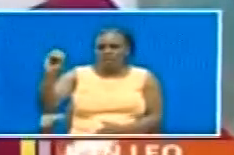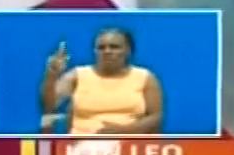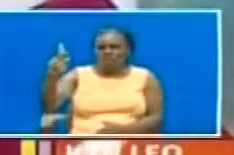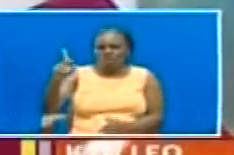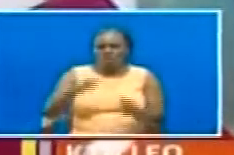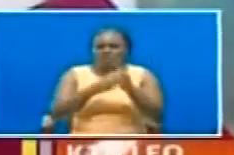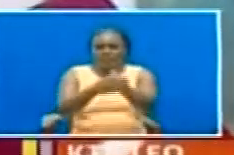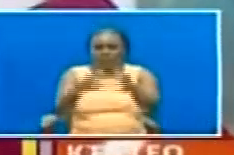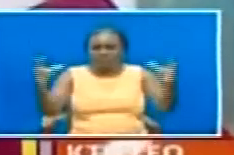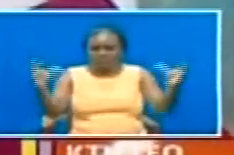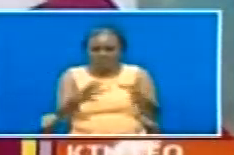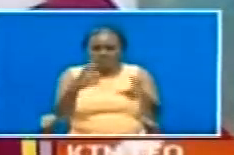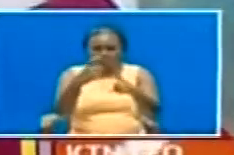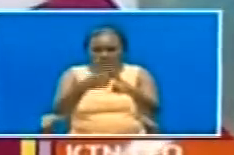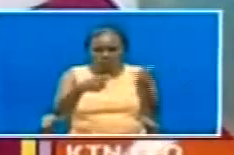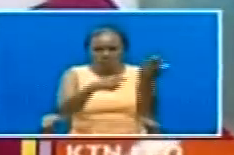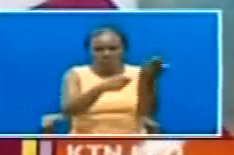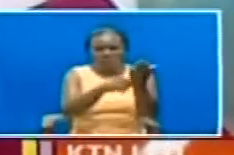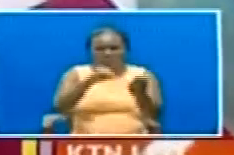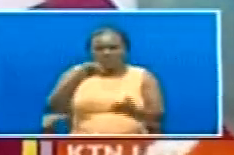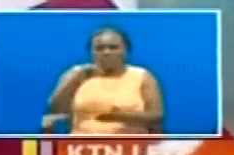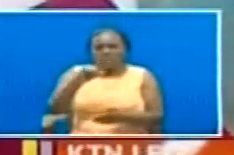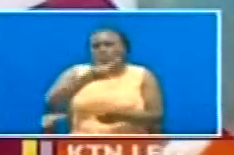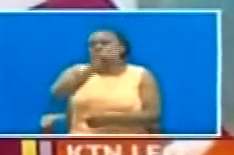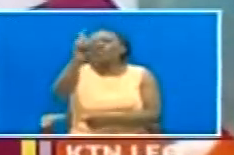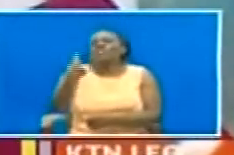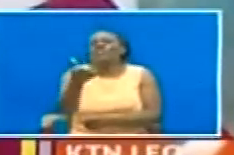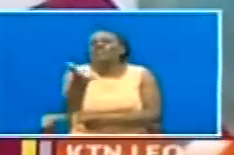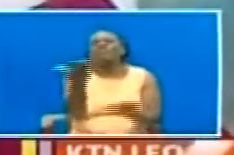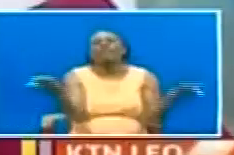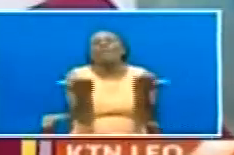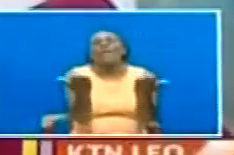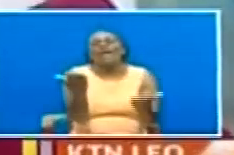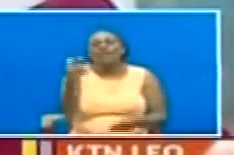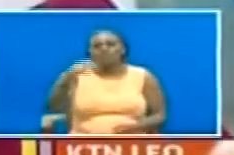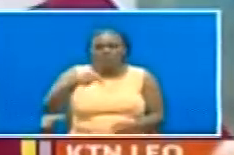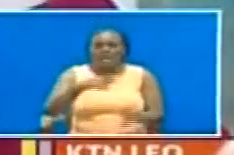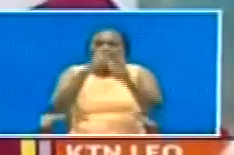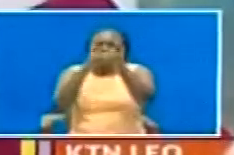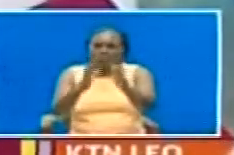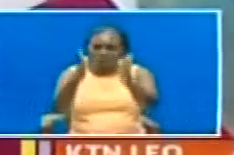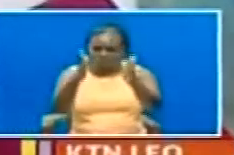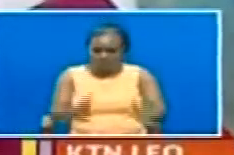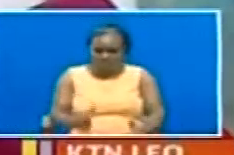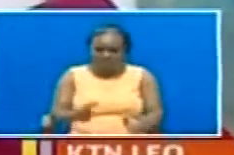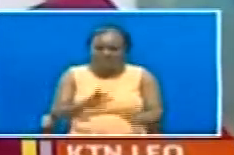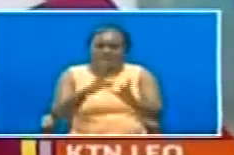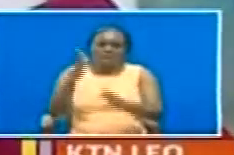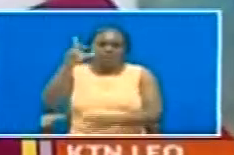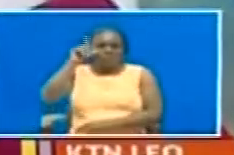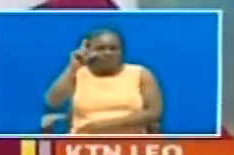ya wanawake kutoka Kwale kwa jina Mwakigwena. Je, wako wapi leo hii? Mwanahabari wetu wa pwani John